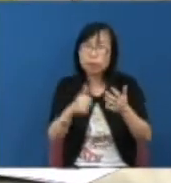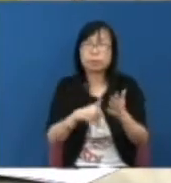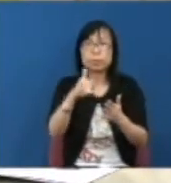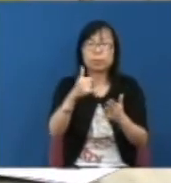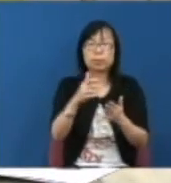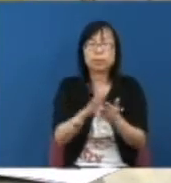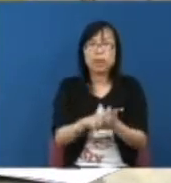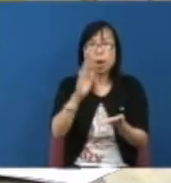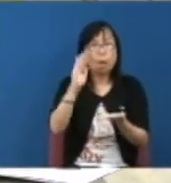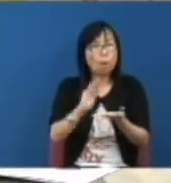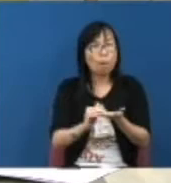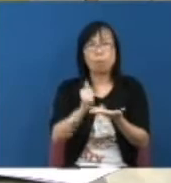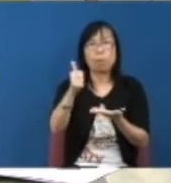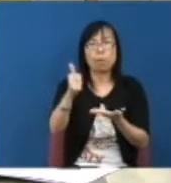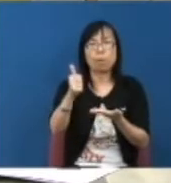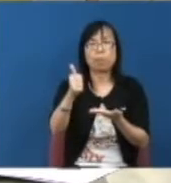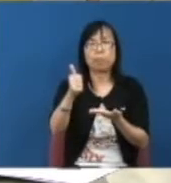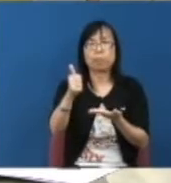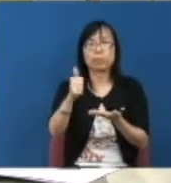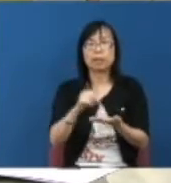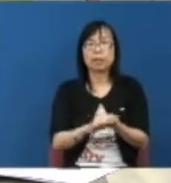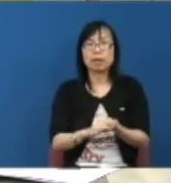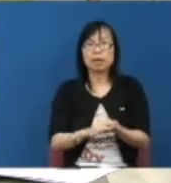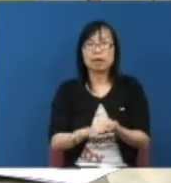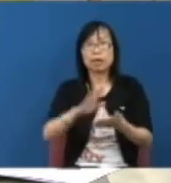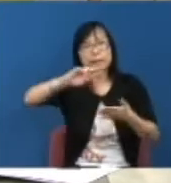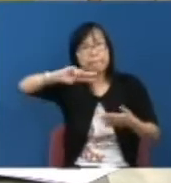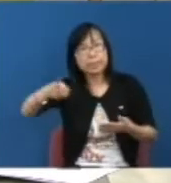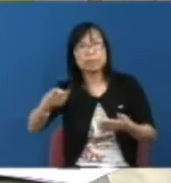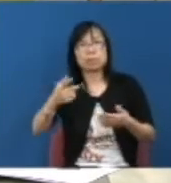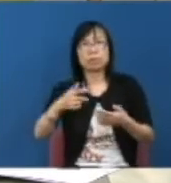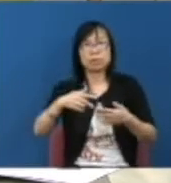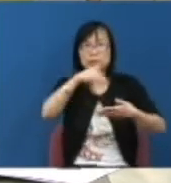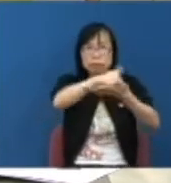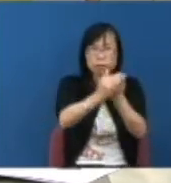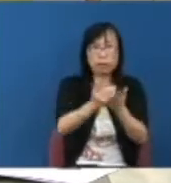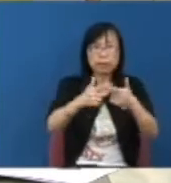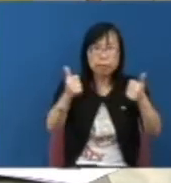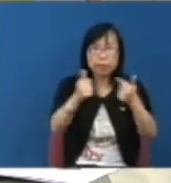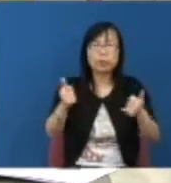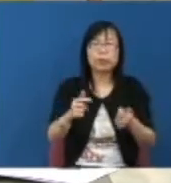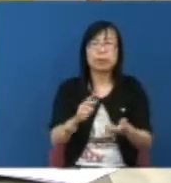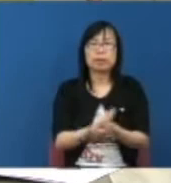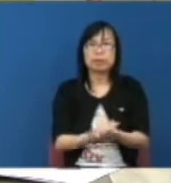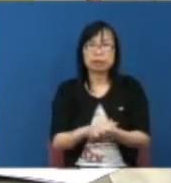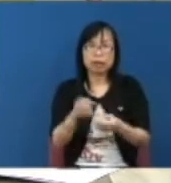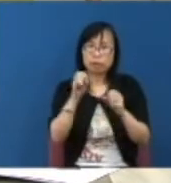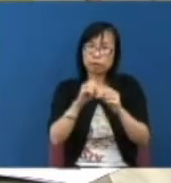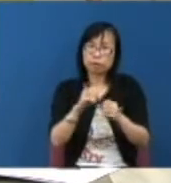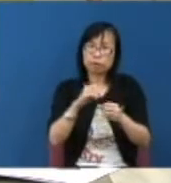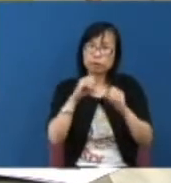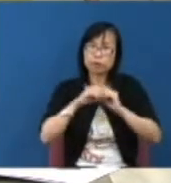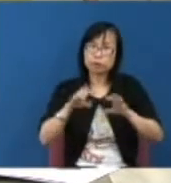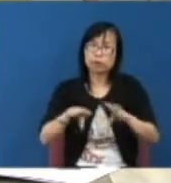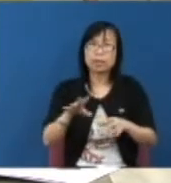個優質嘅情形咧，其實佢變咗好多配套師應該就可以更加靈活、更加寬鬆咯，或者得